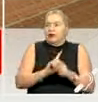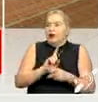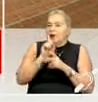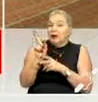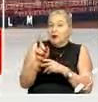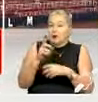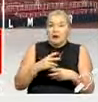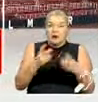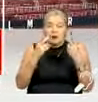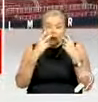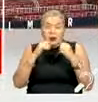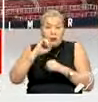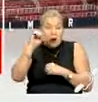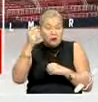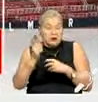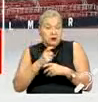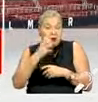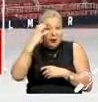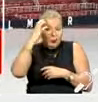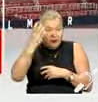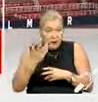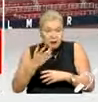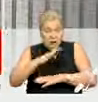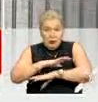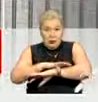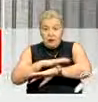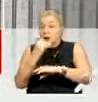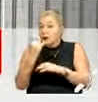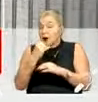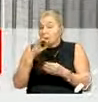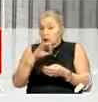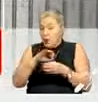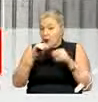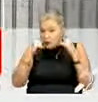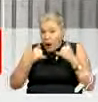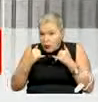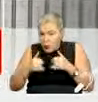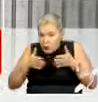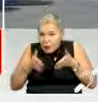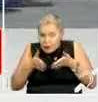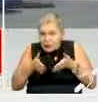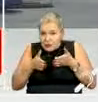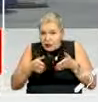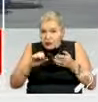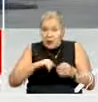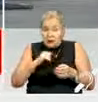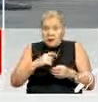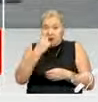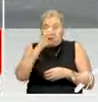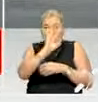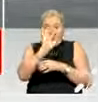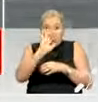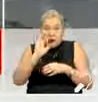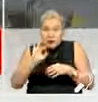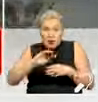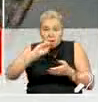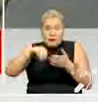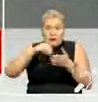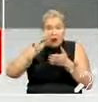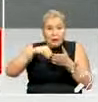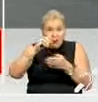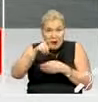partide de guvernare. Asta în condițiile în care, în momentul de față, există o scrisoare semnată de